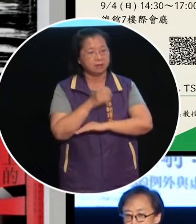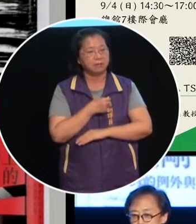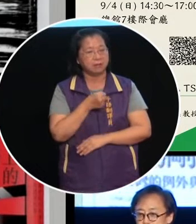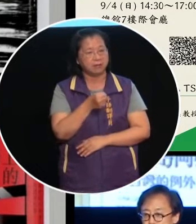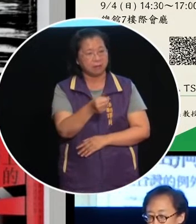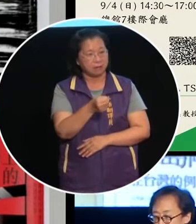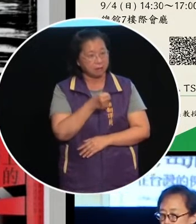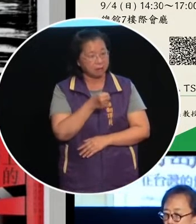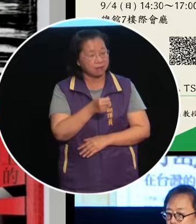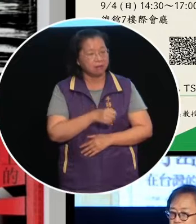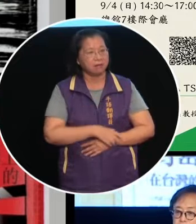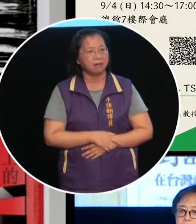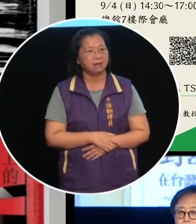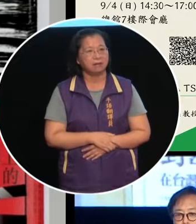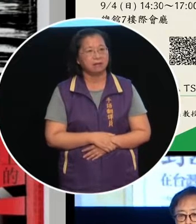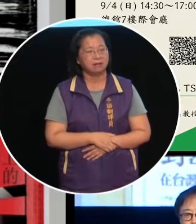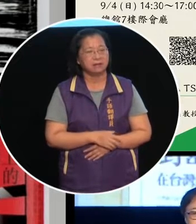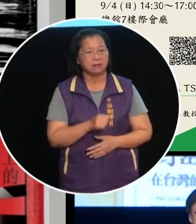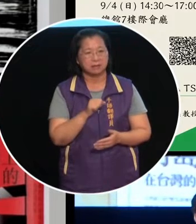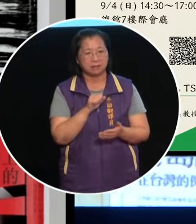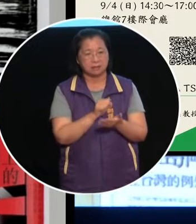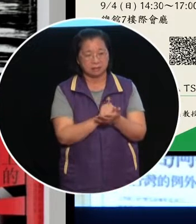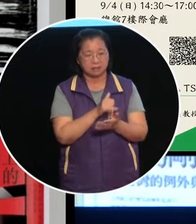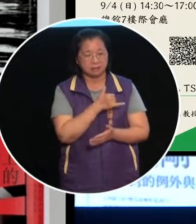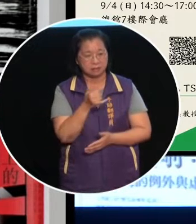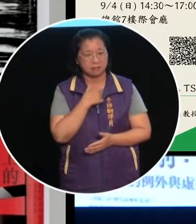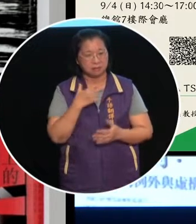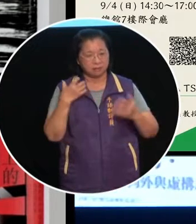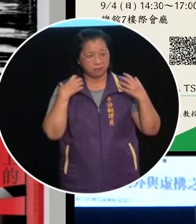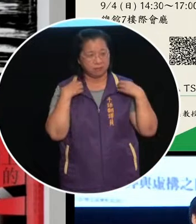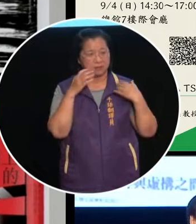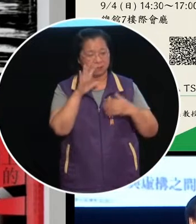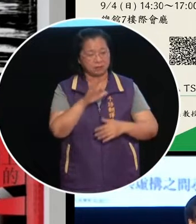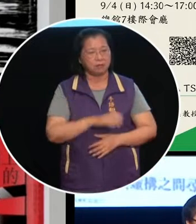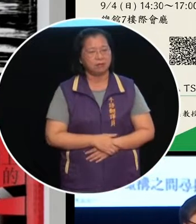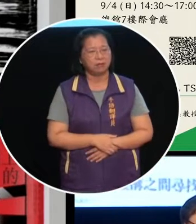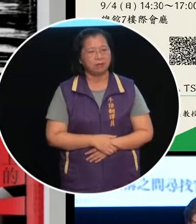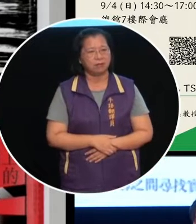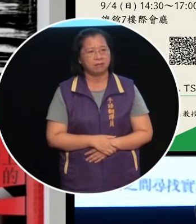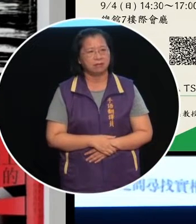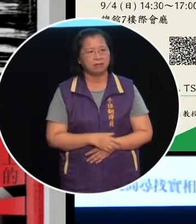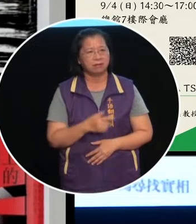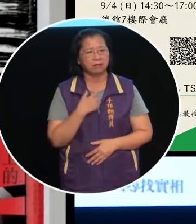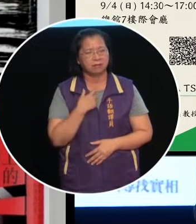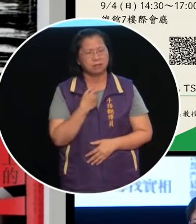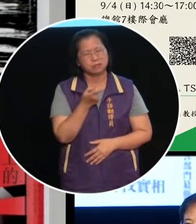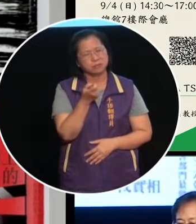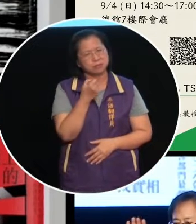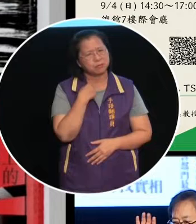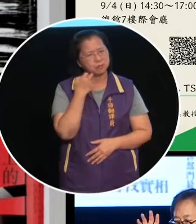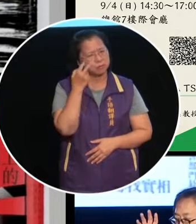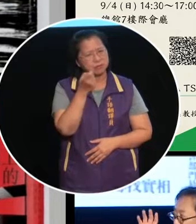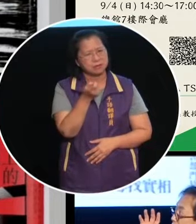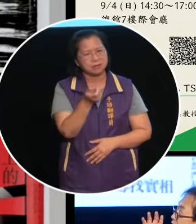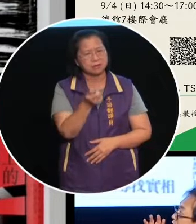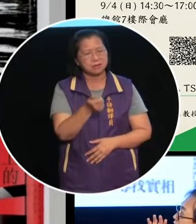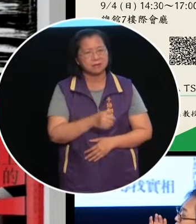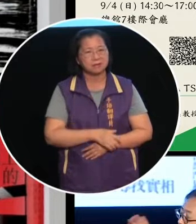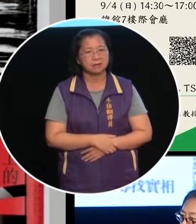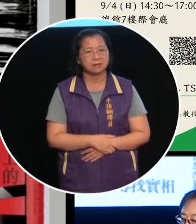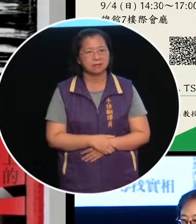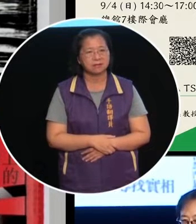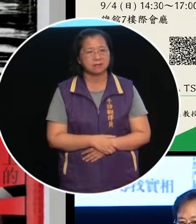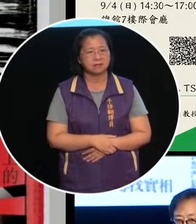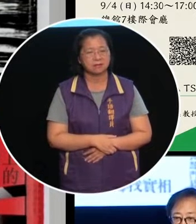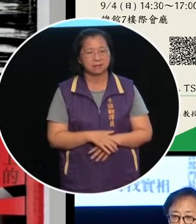东京有一些有他们的记者，不过报道的分量觉得相当的少，而且尤其是这些今